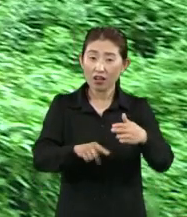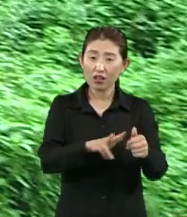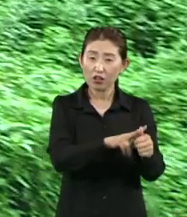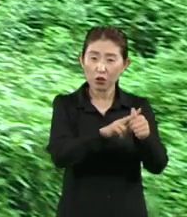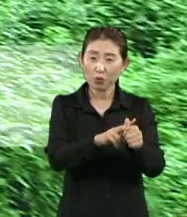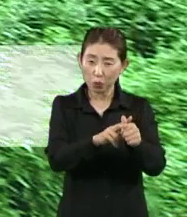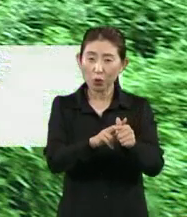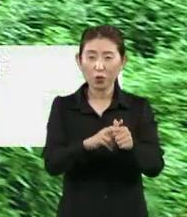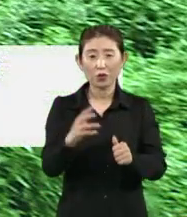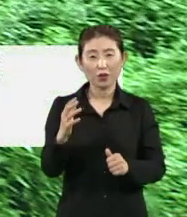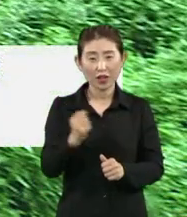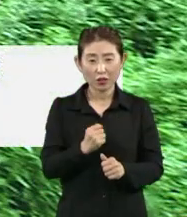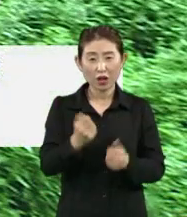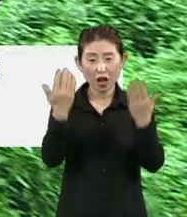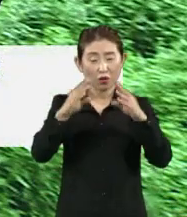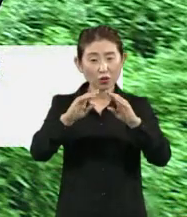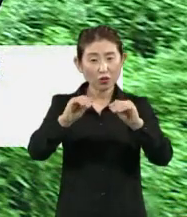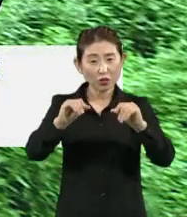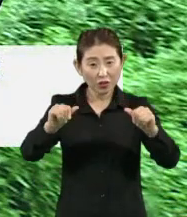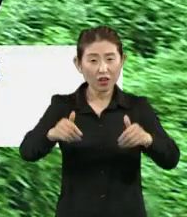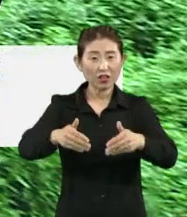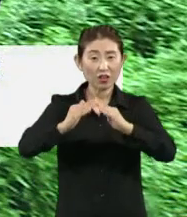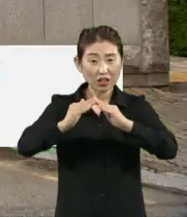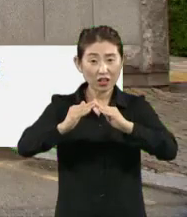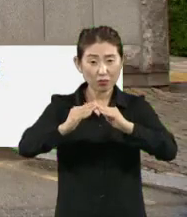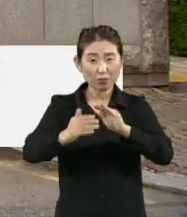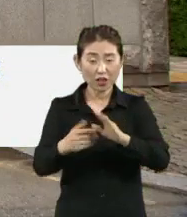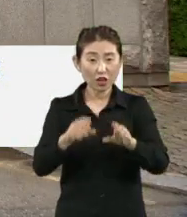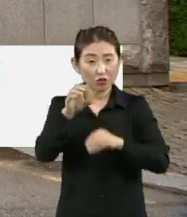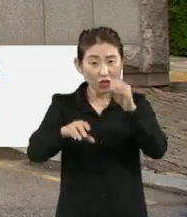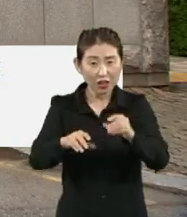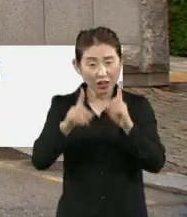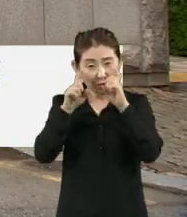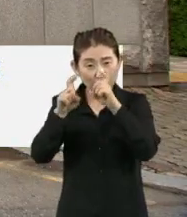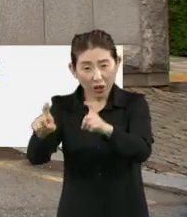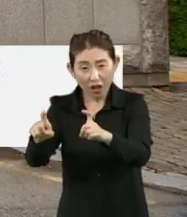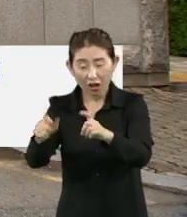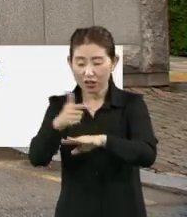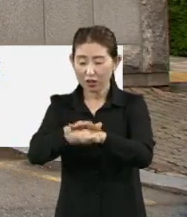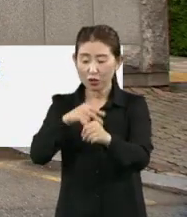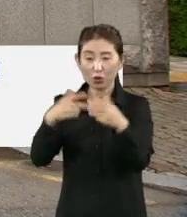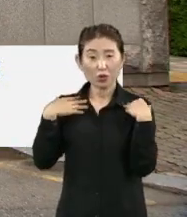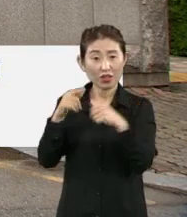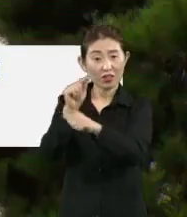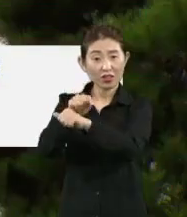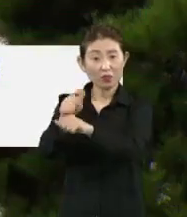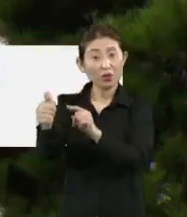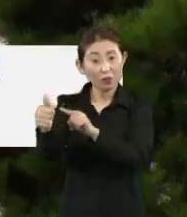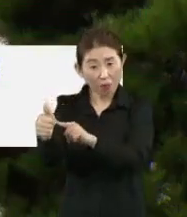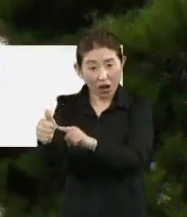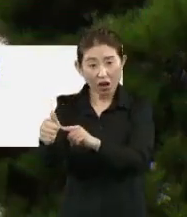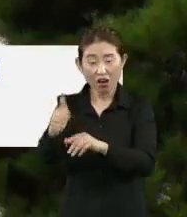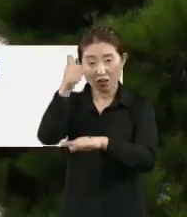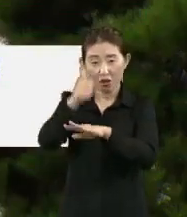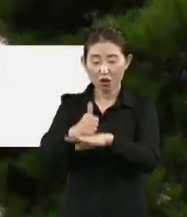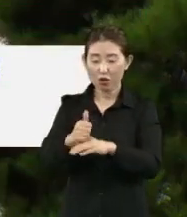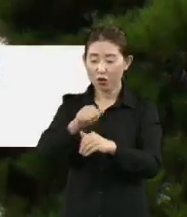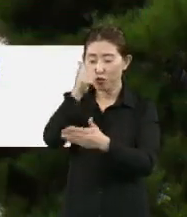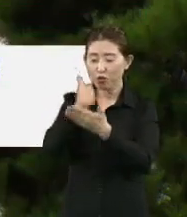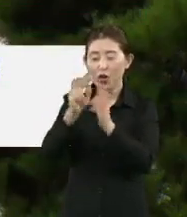내부 정보를 이용해 학교 설립 예정지 인근 땅을 투기했다는 혐의를 받던 대전교육청 사무관 A씨가